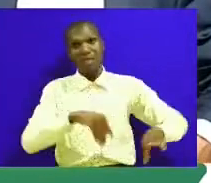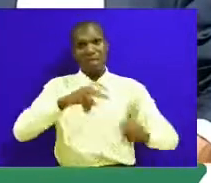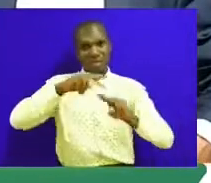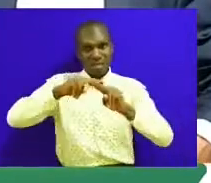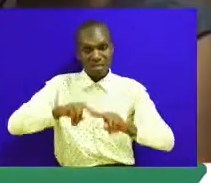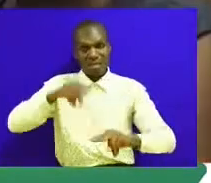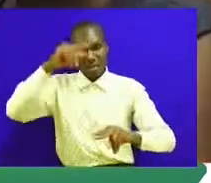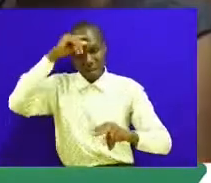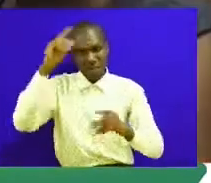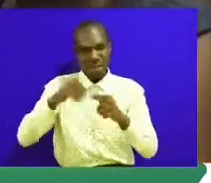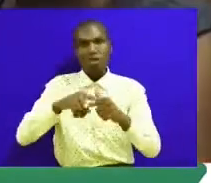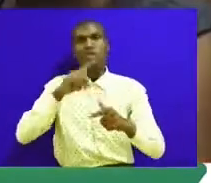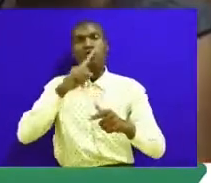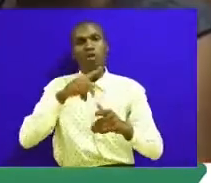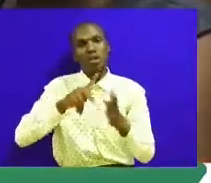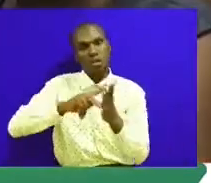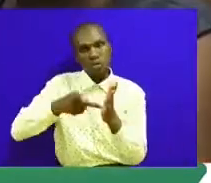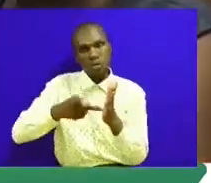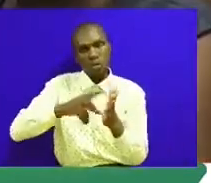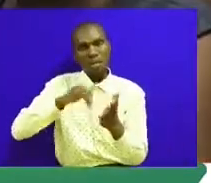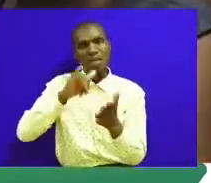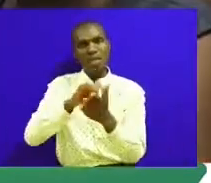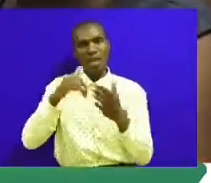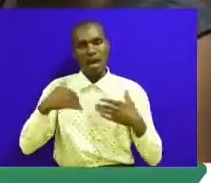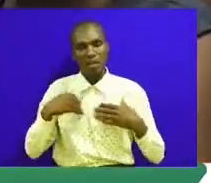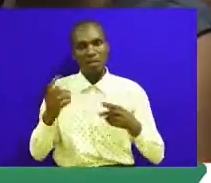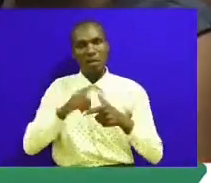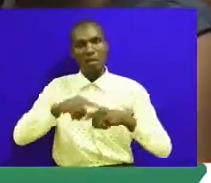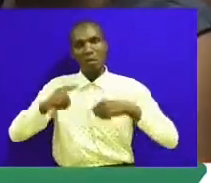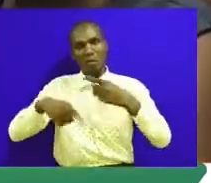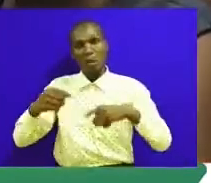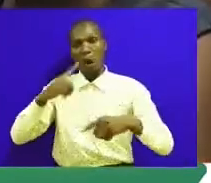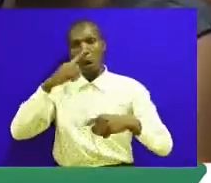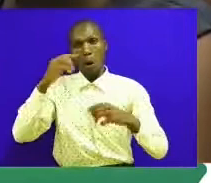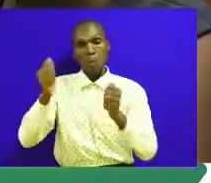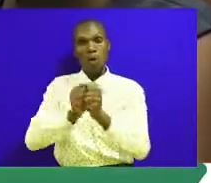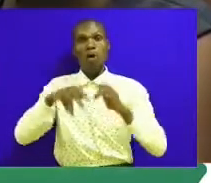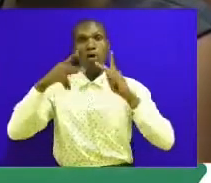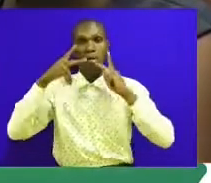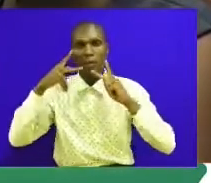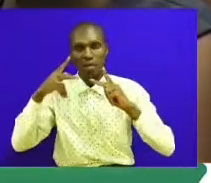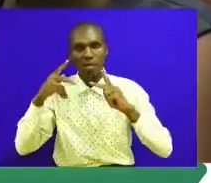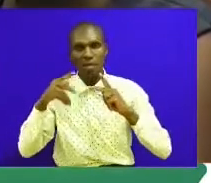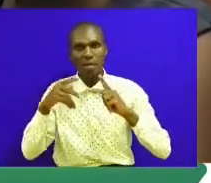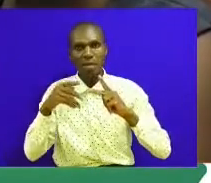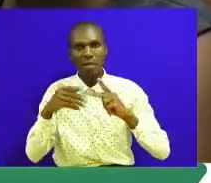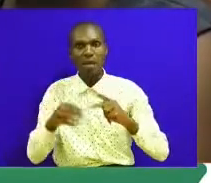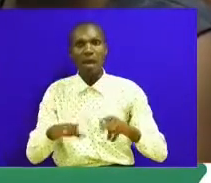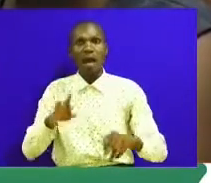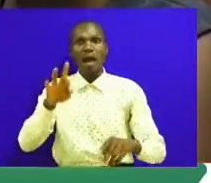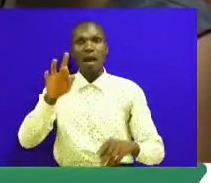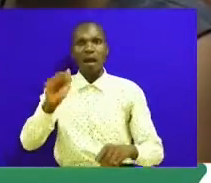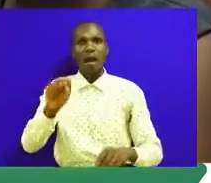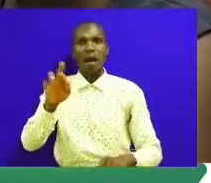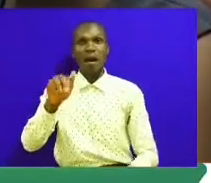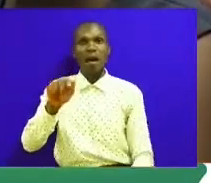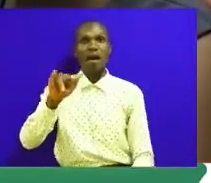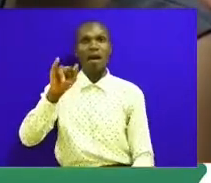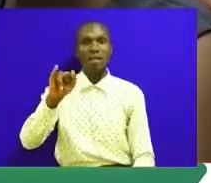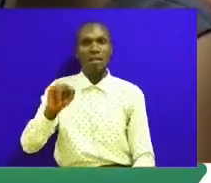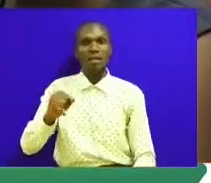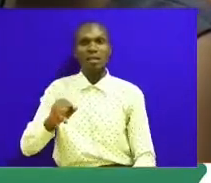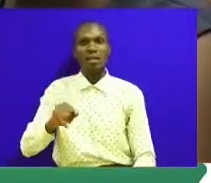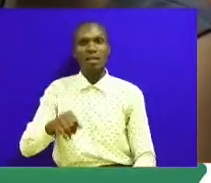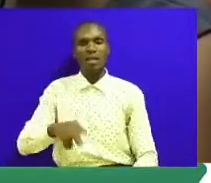morembe, agenda. Arati, kange ya, ange ya agenda, abu uri ubu gabana. Aliye saare